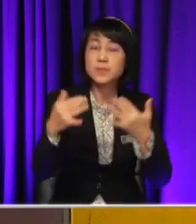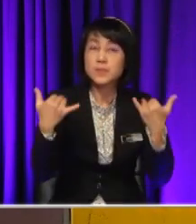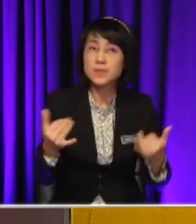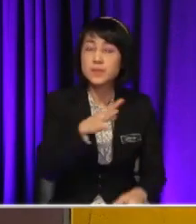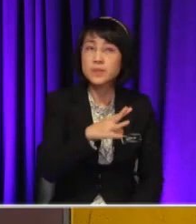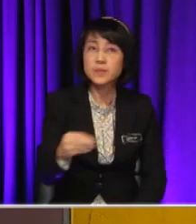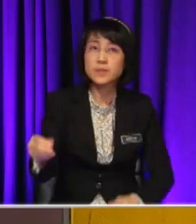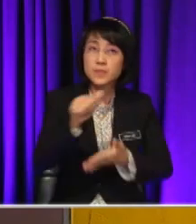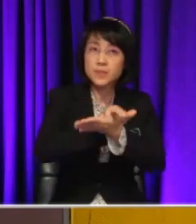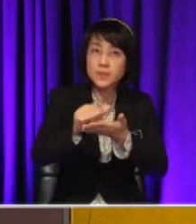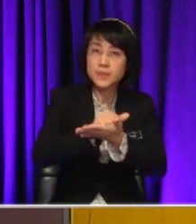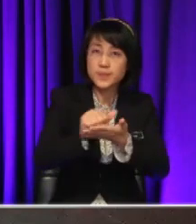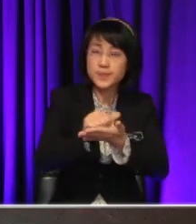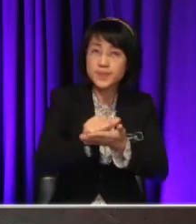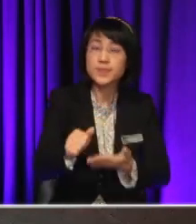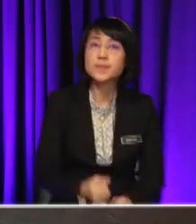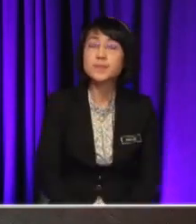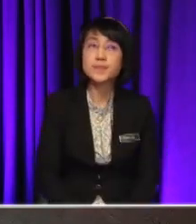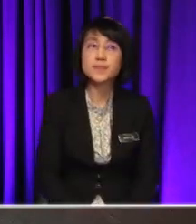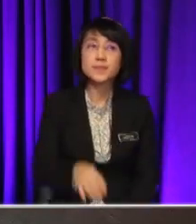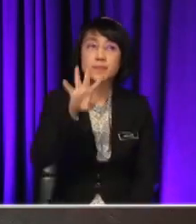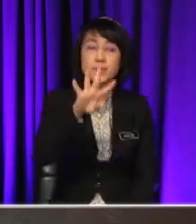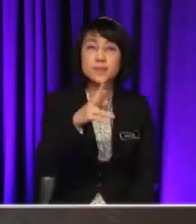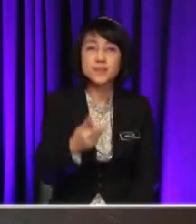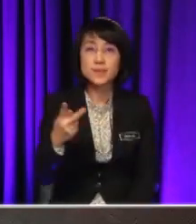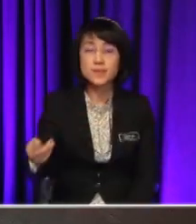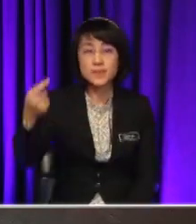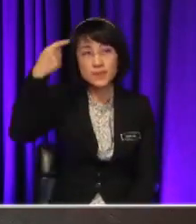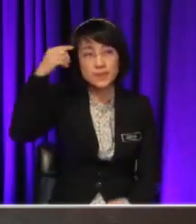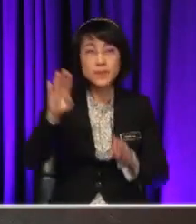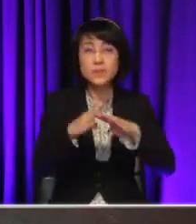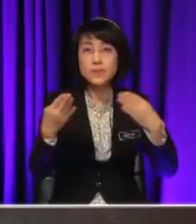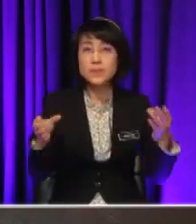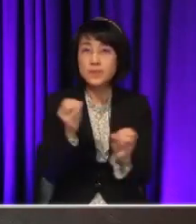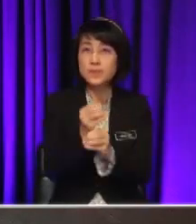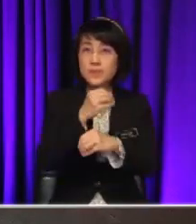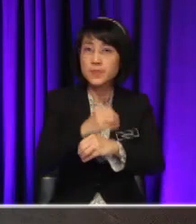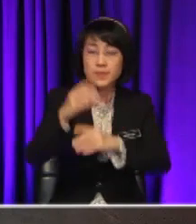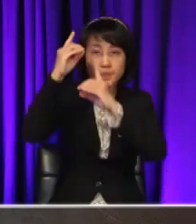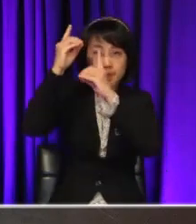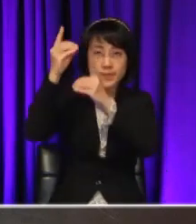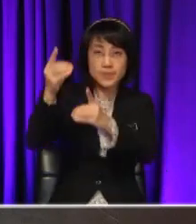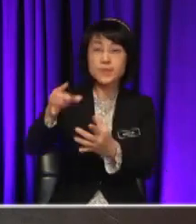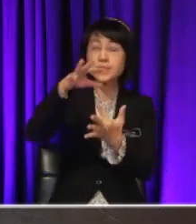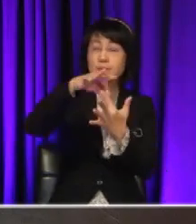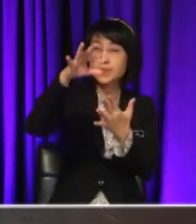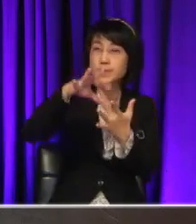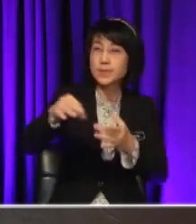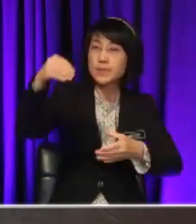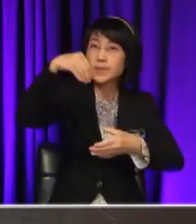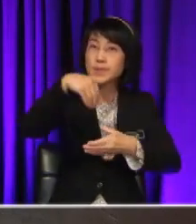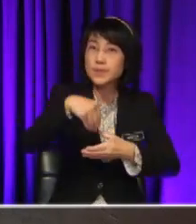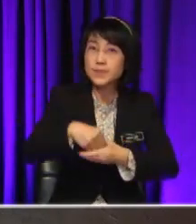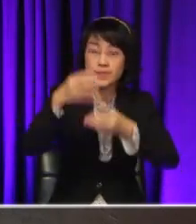nah ini bakal penting 4 bahasa data selain Insert update dan juga delay